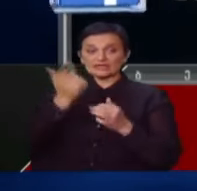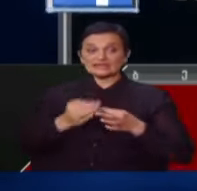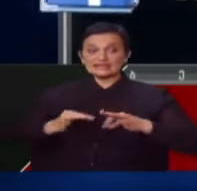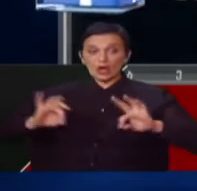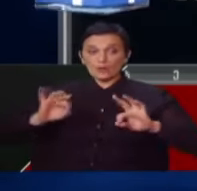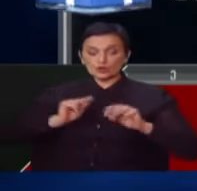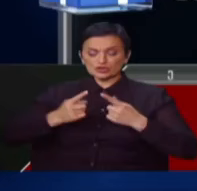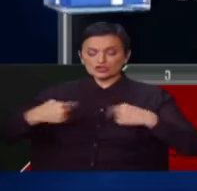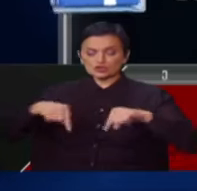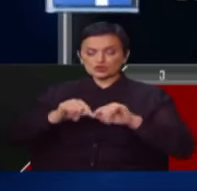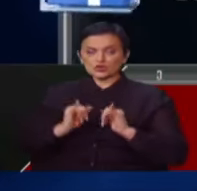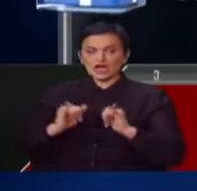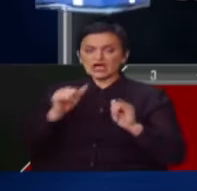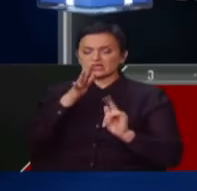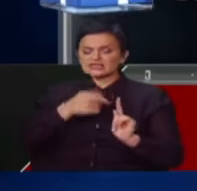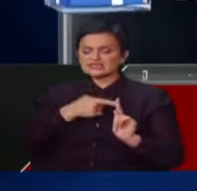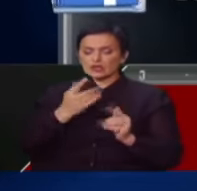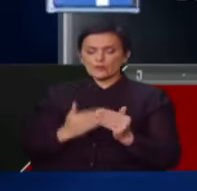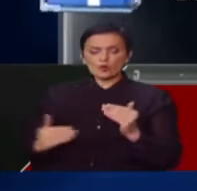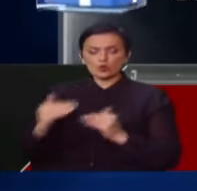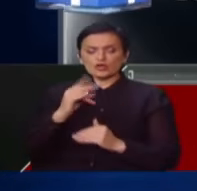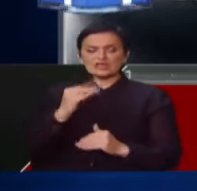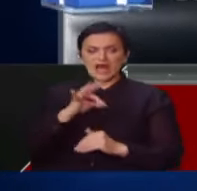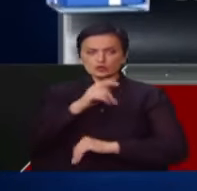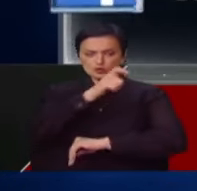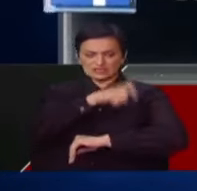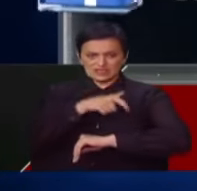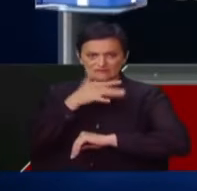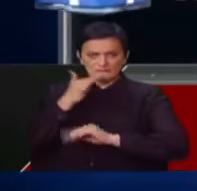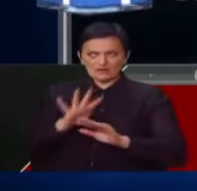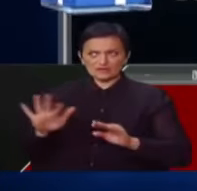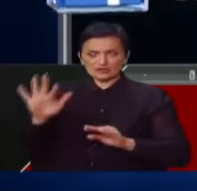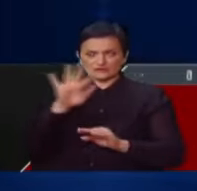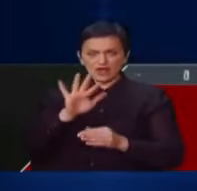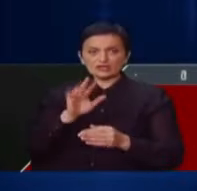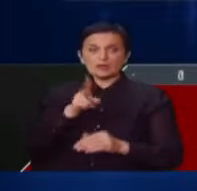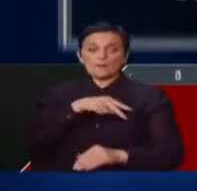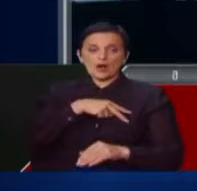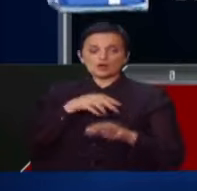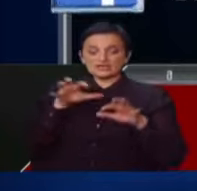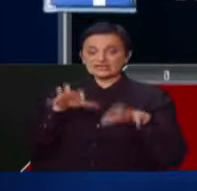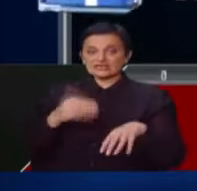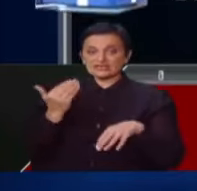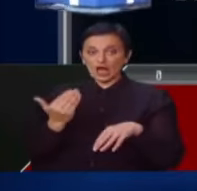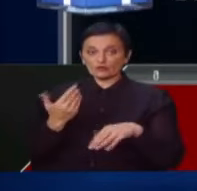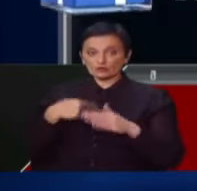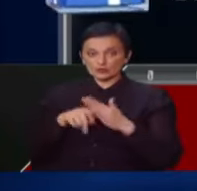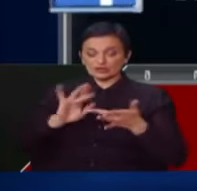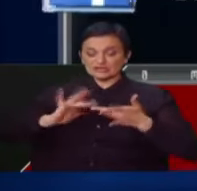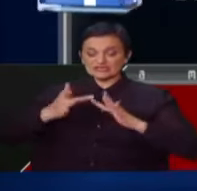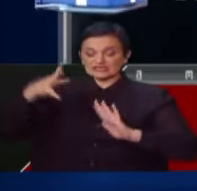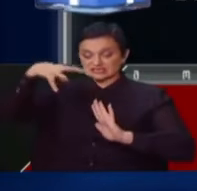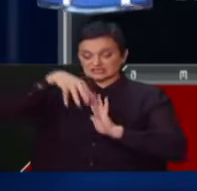და ინსტიტუციური განვითარებით უკვე წლებია ვუსწრებთ ნატოს წევრ ბევრ ქვეყანას. აღნიშნულია პარლამენტის თავმჯდომარის მიერ სოციალურ